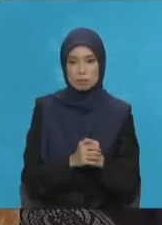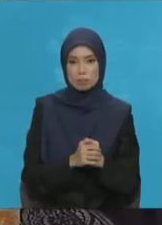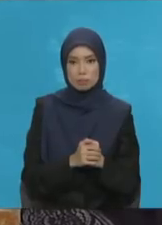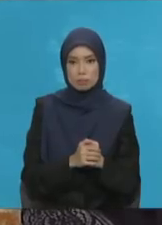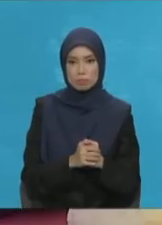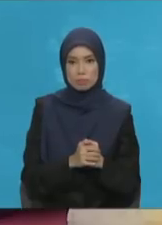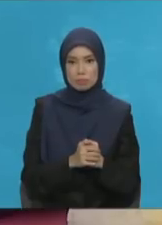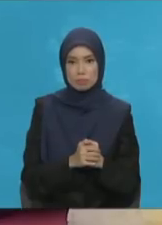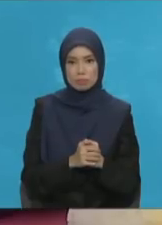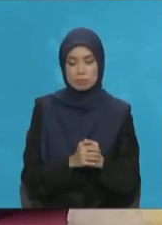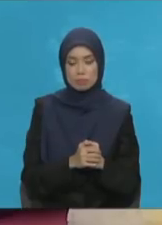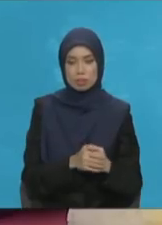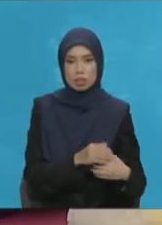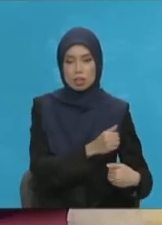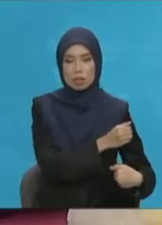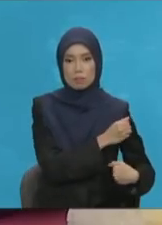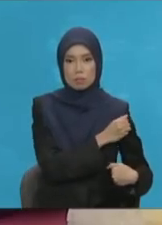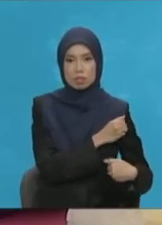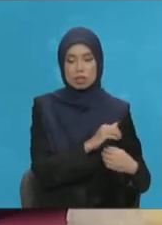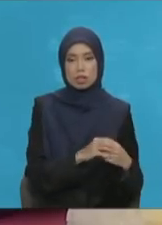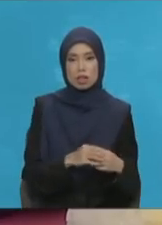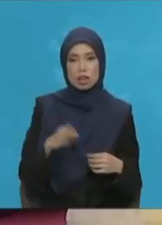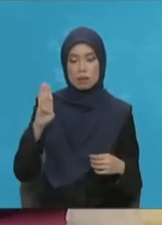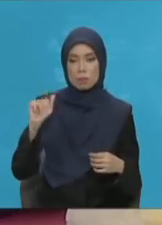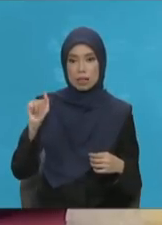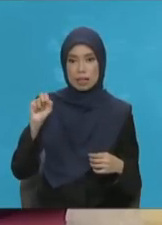Raja meja Jenderal besar adalah